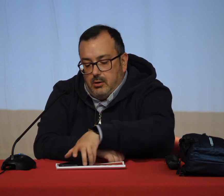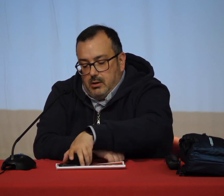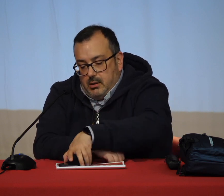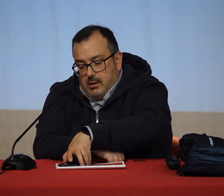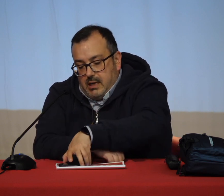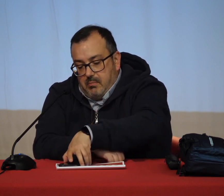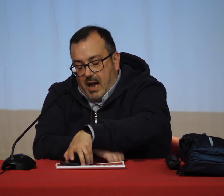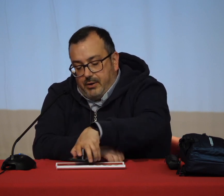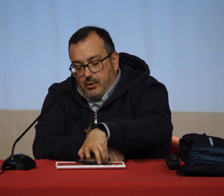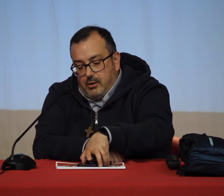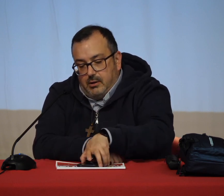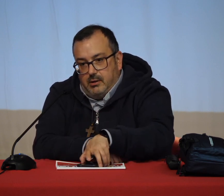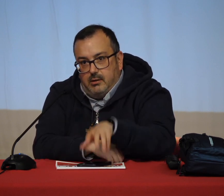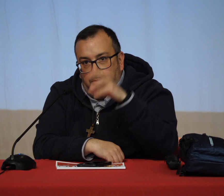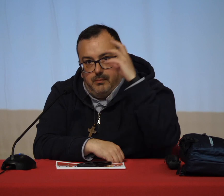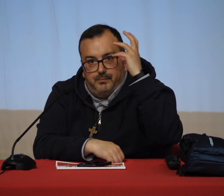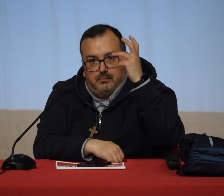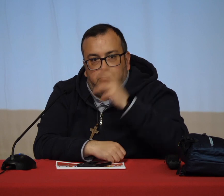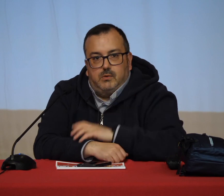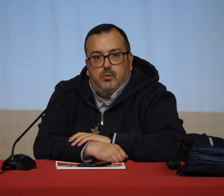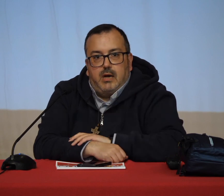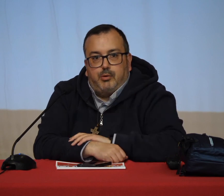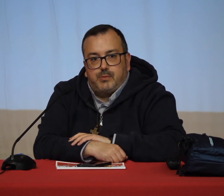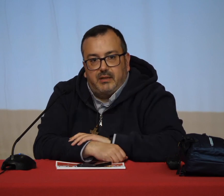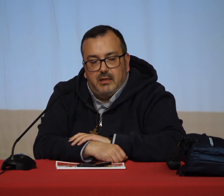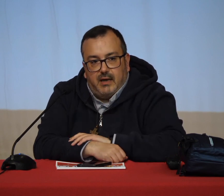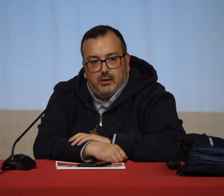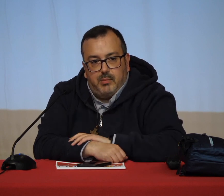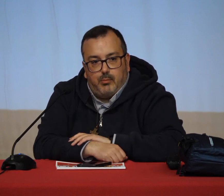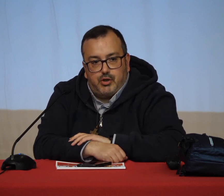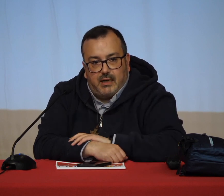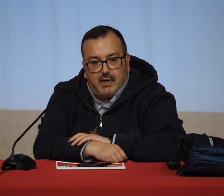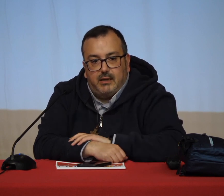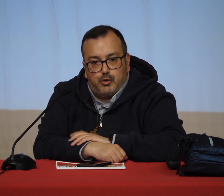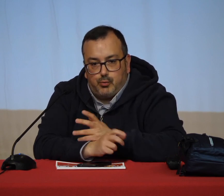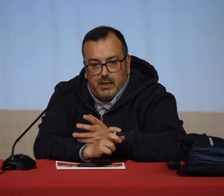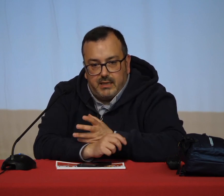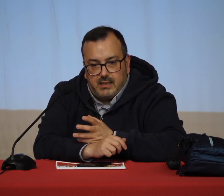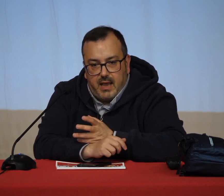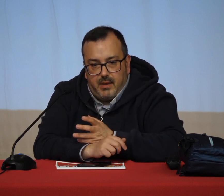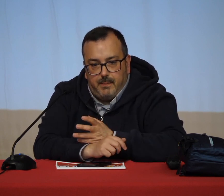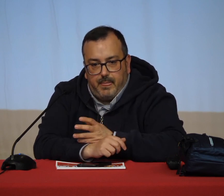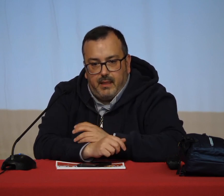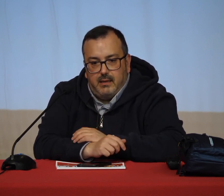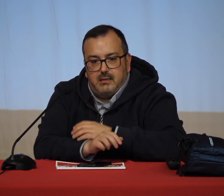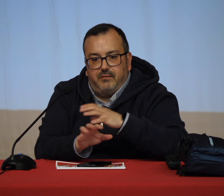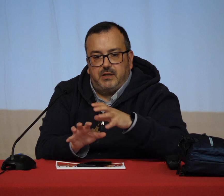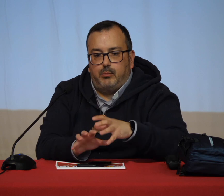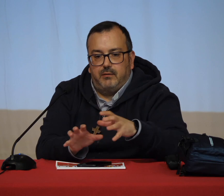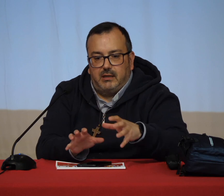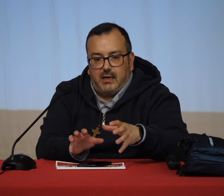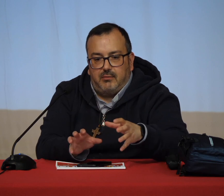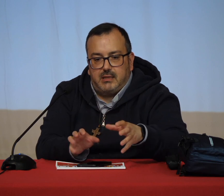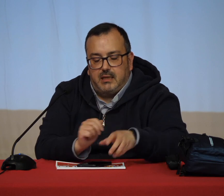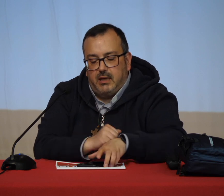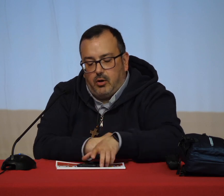meno in mano una prospettiva che dobbiamo cercare di costruire insieme se facciamo